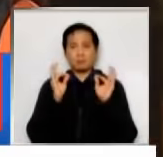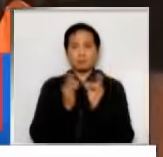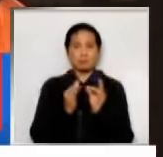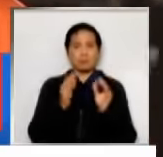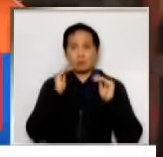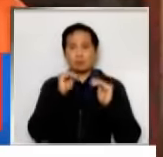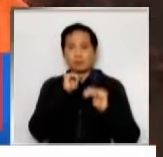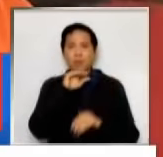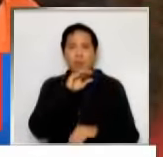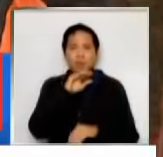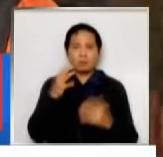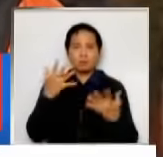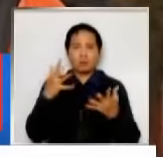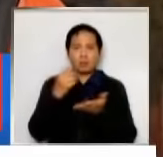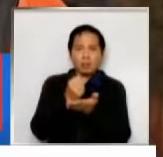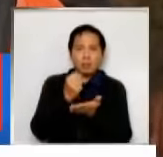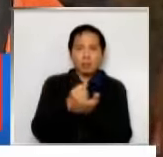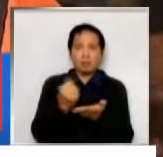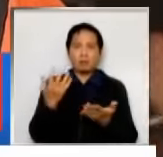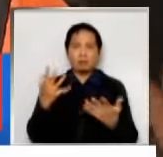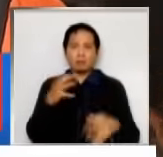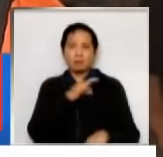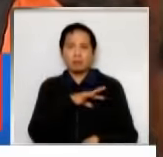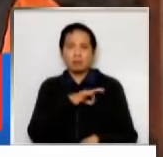wala trabaho.